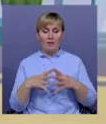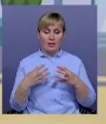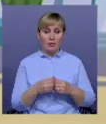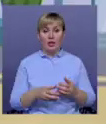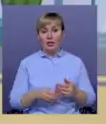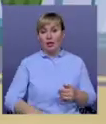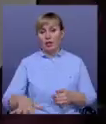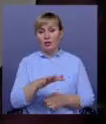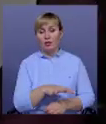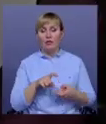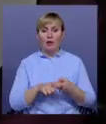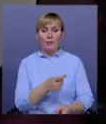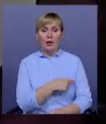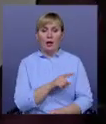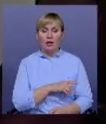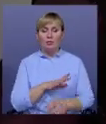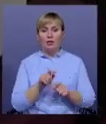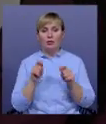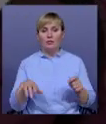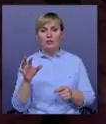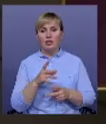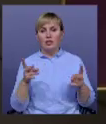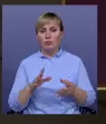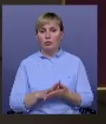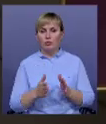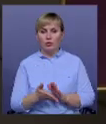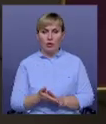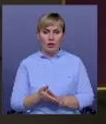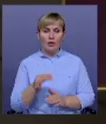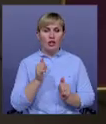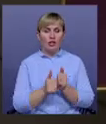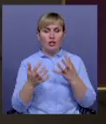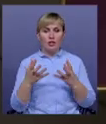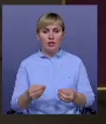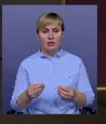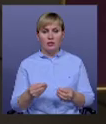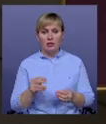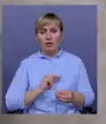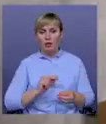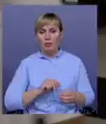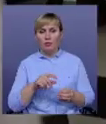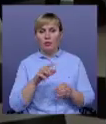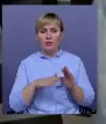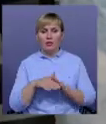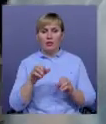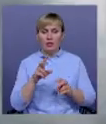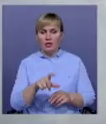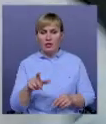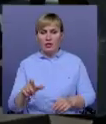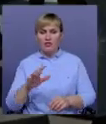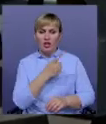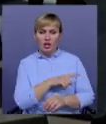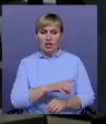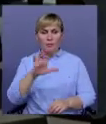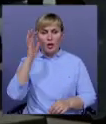территории инфекционной больницы для пациентов были созданы все необходимые условия. Ежедневно с эвакуированными работали квалифицированные врачи и